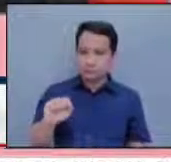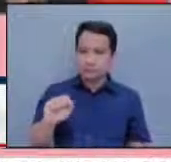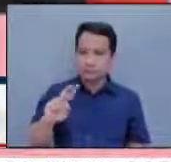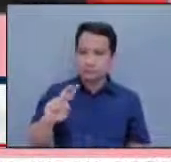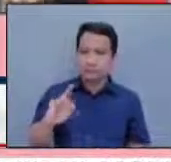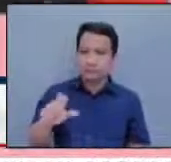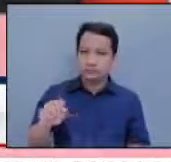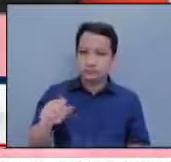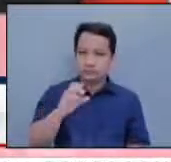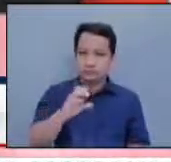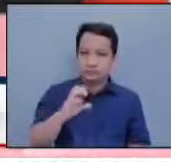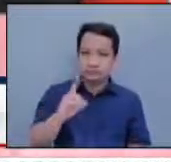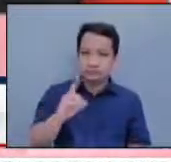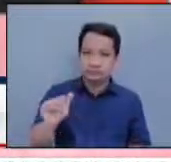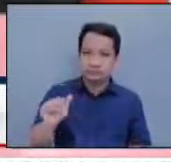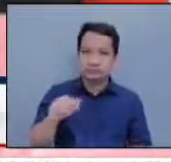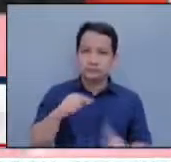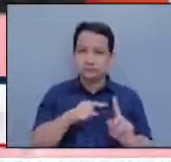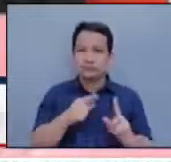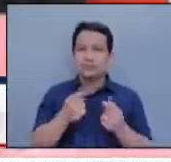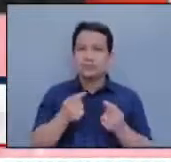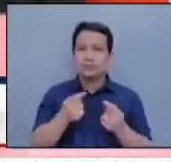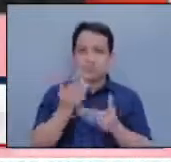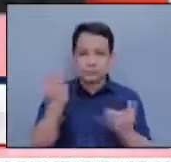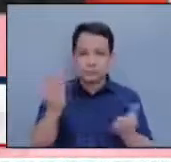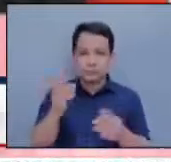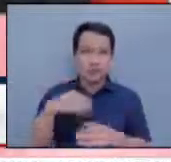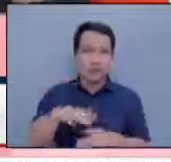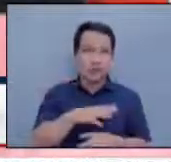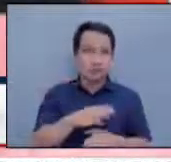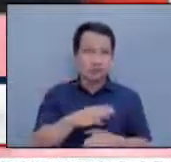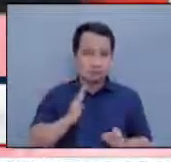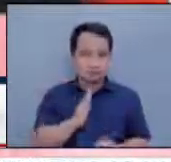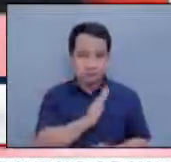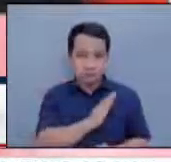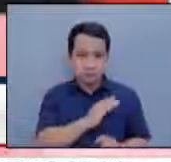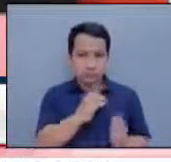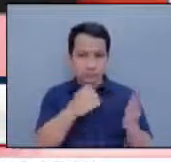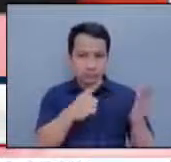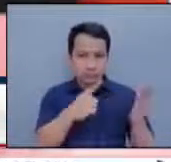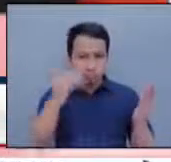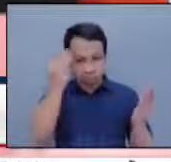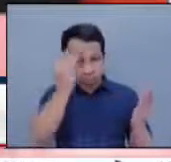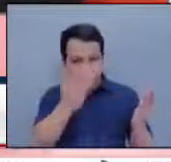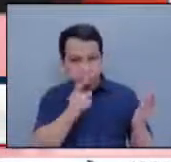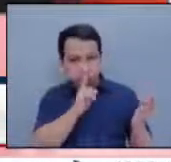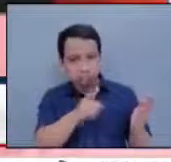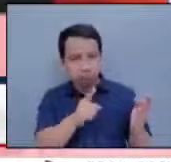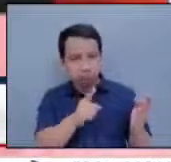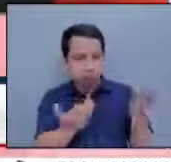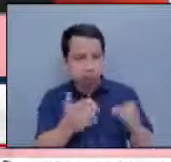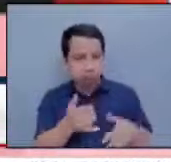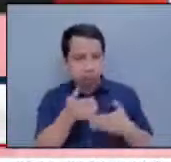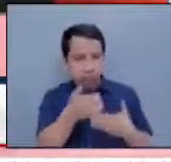CDA, na siya pong gumaganap bilang aming mga board po dito upang makasiguro po kami na